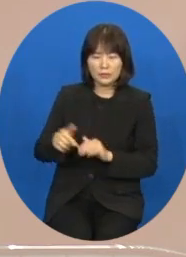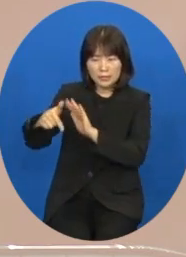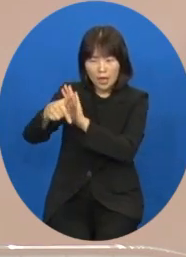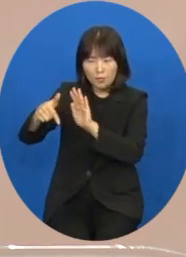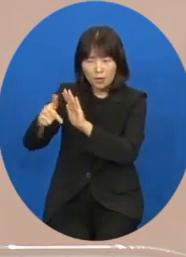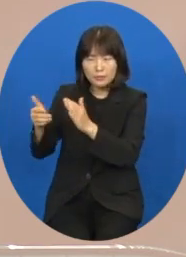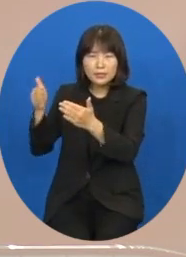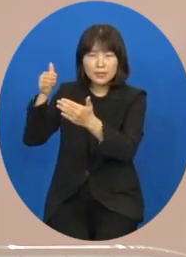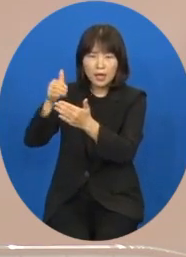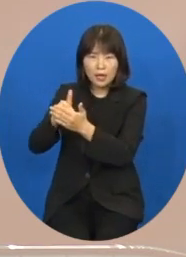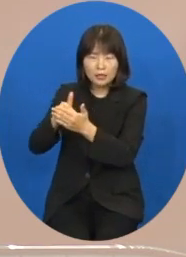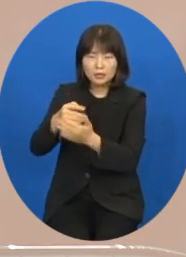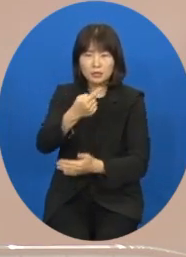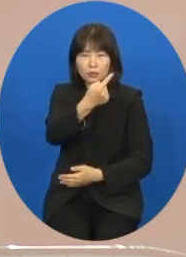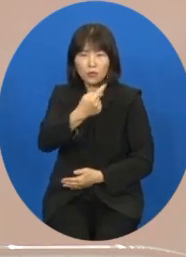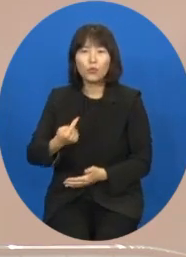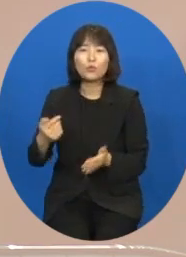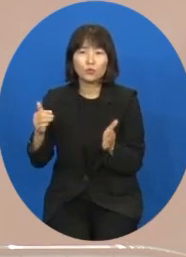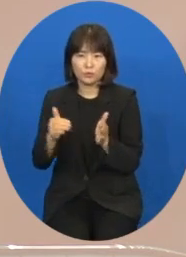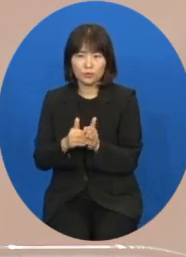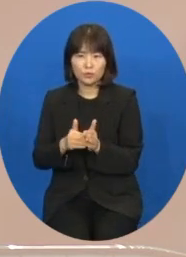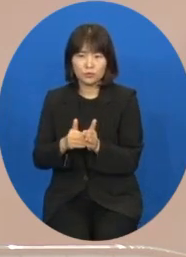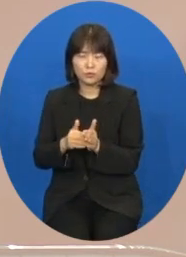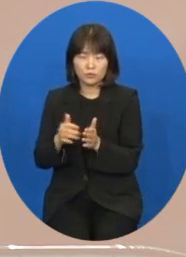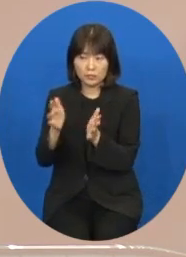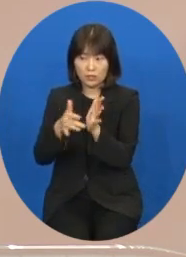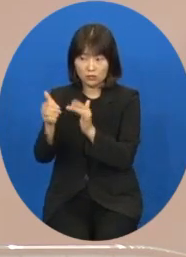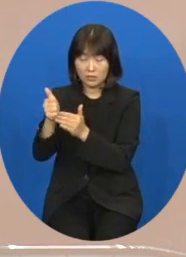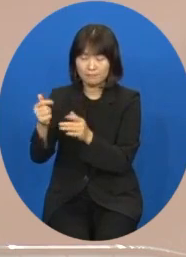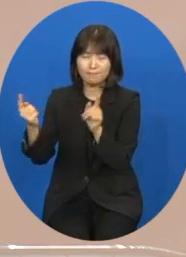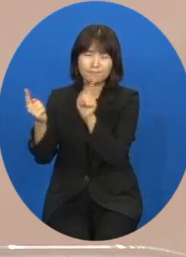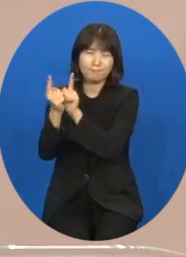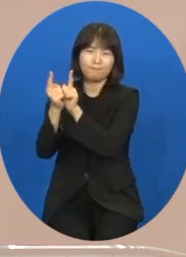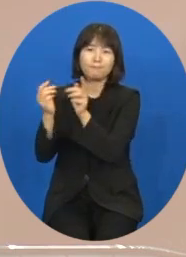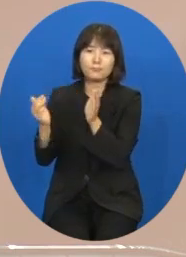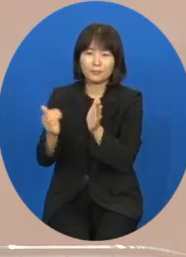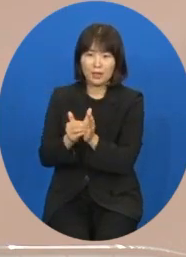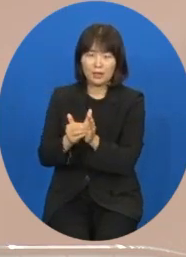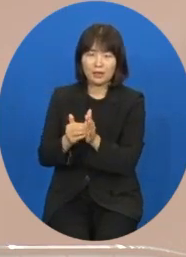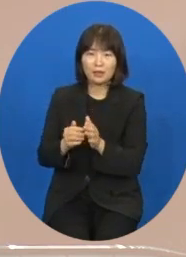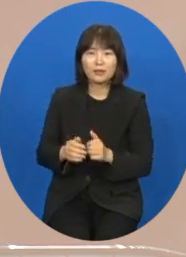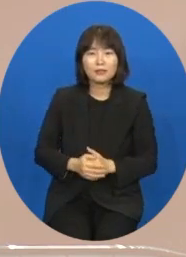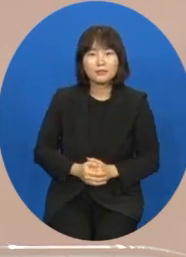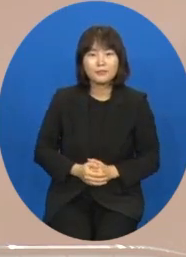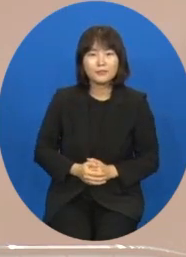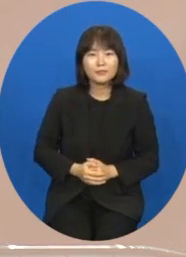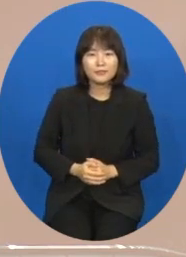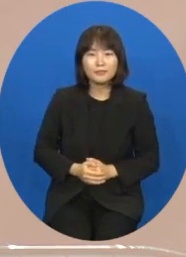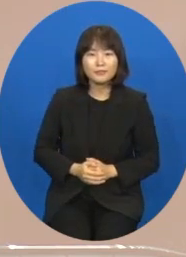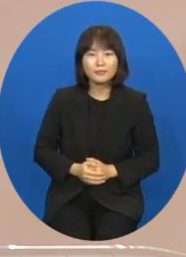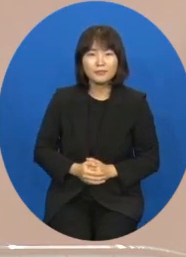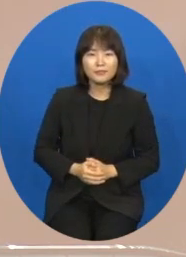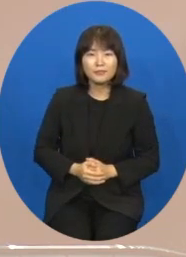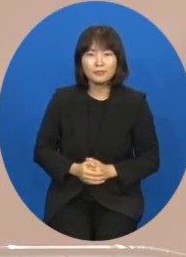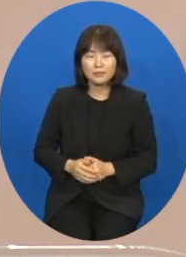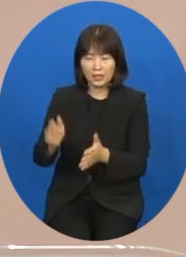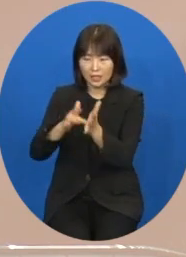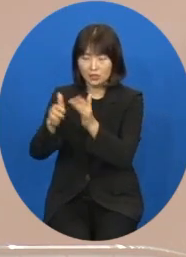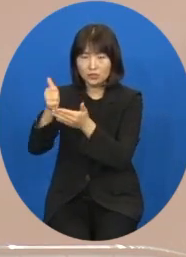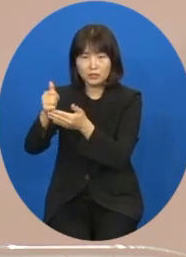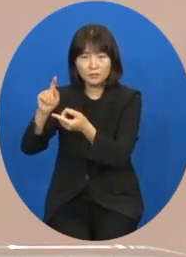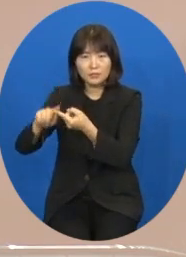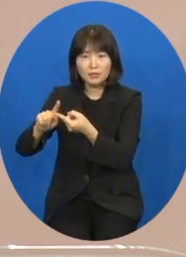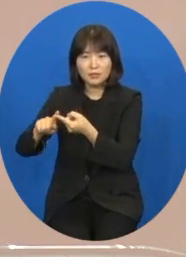가버나움까지 온 겁니다. 예수님을 만났어요. 하여튼 그 정도로 예수님에